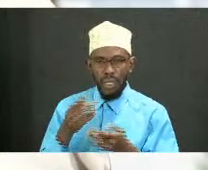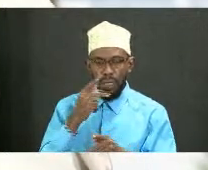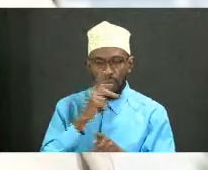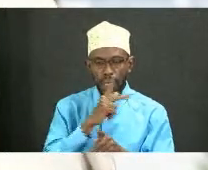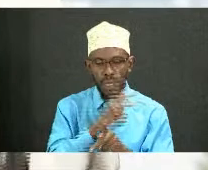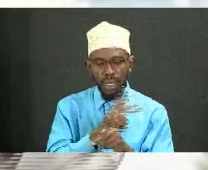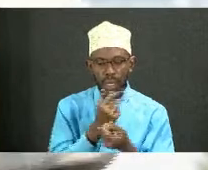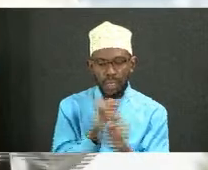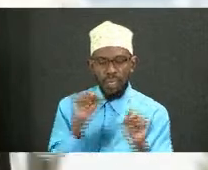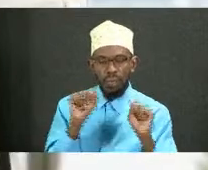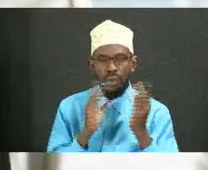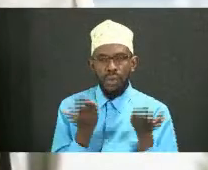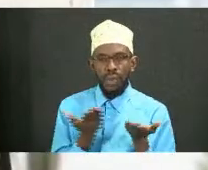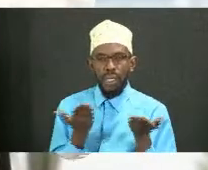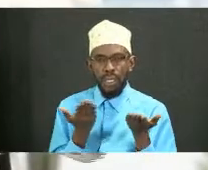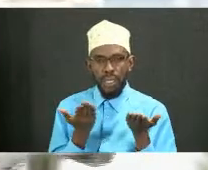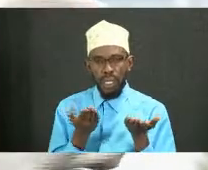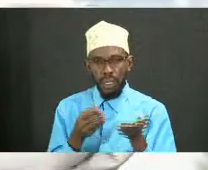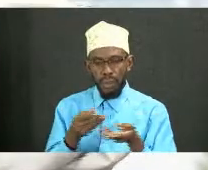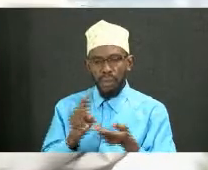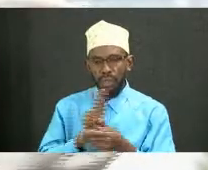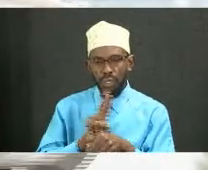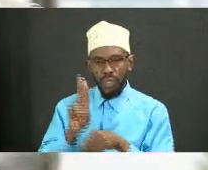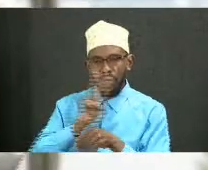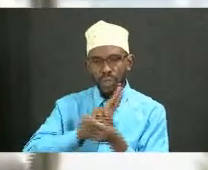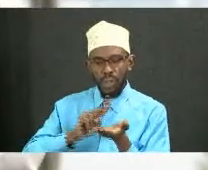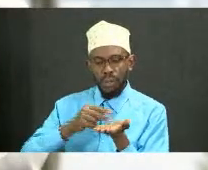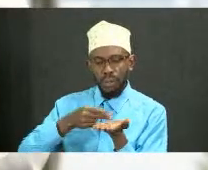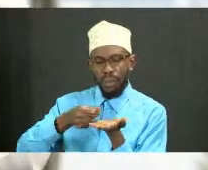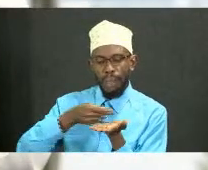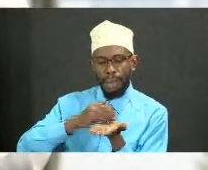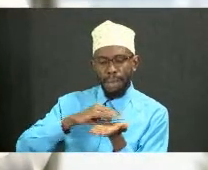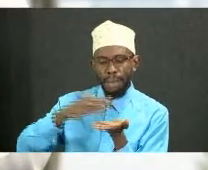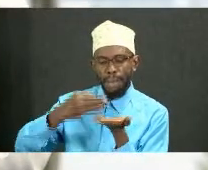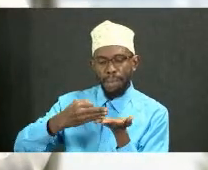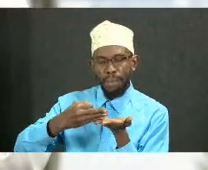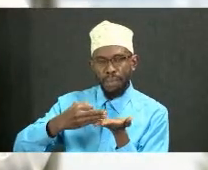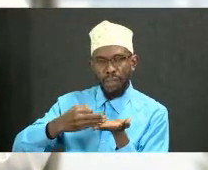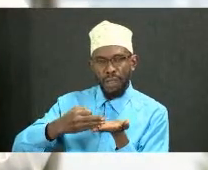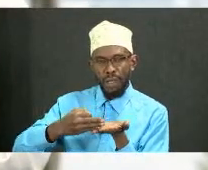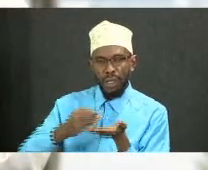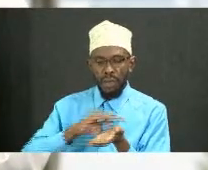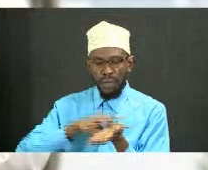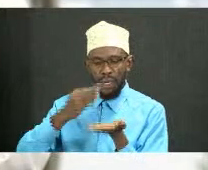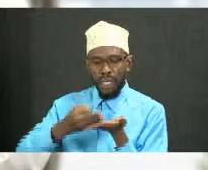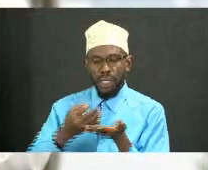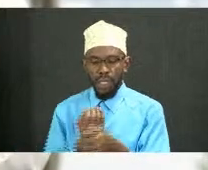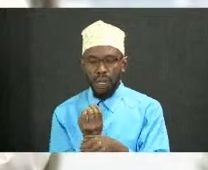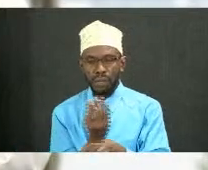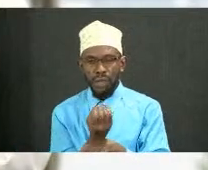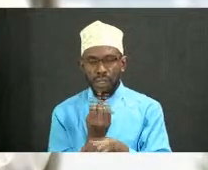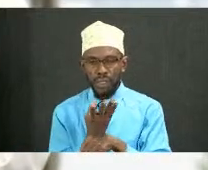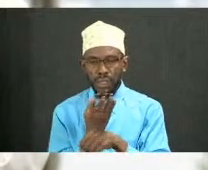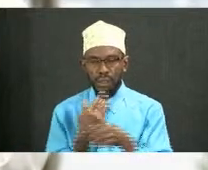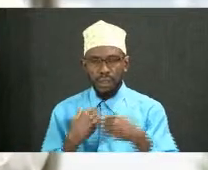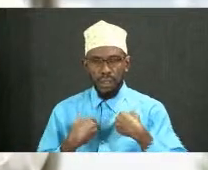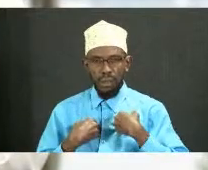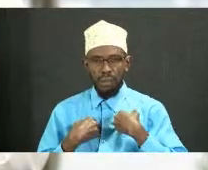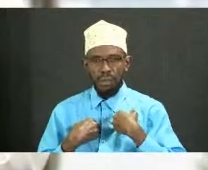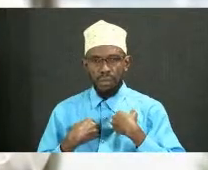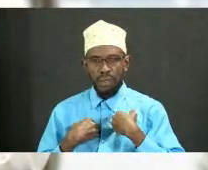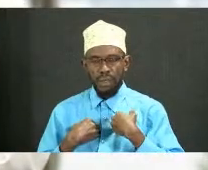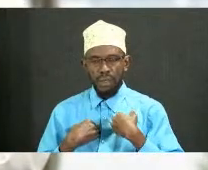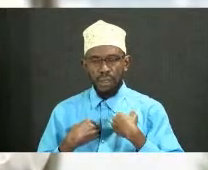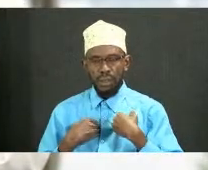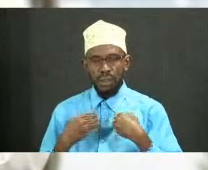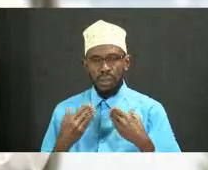kuinvest wapi au unaweza kutumia pato lako vipi. Kuna financial advisors ambao wako, ima ni